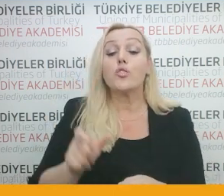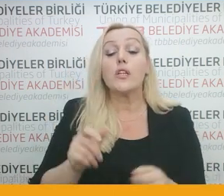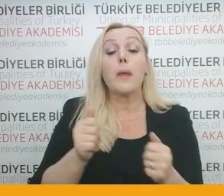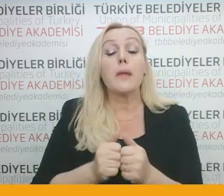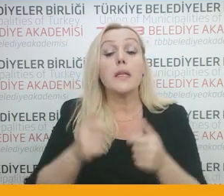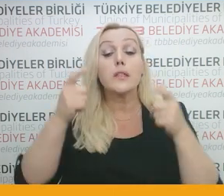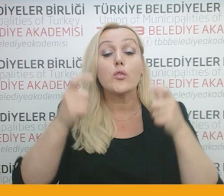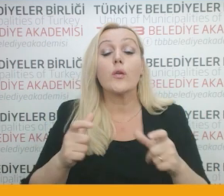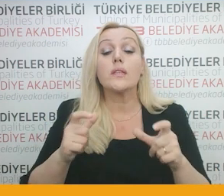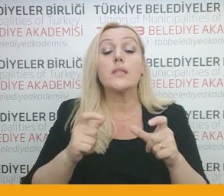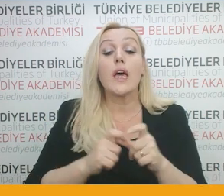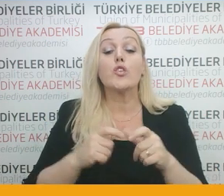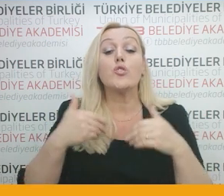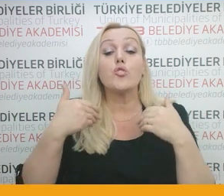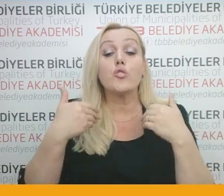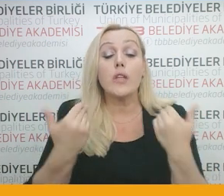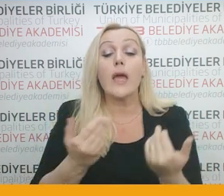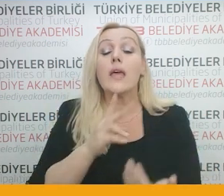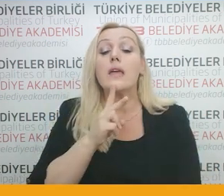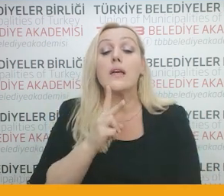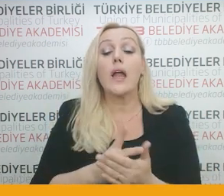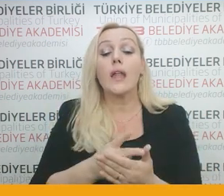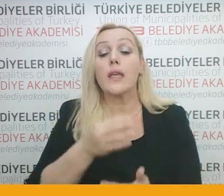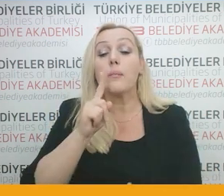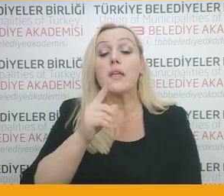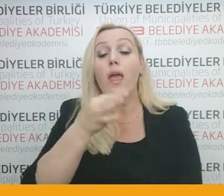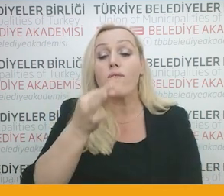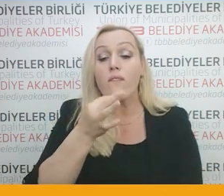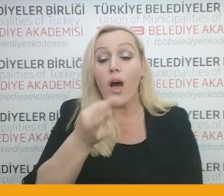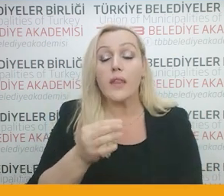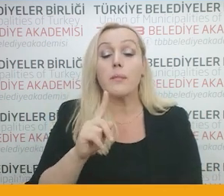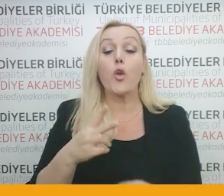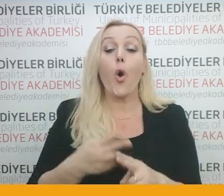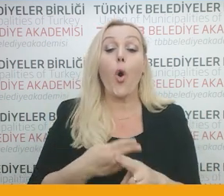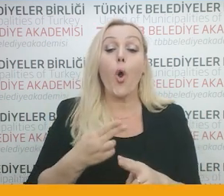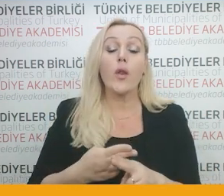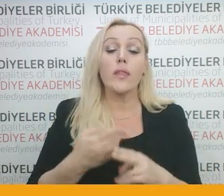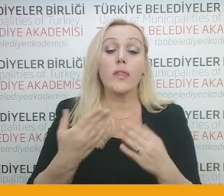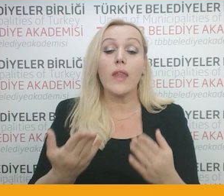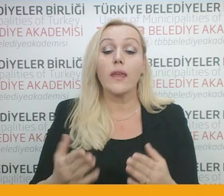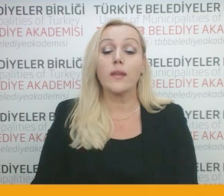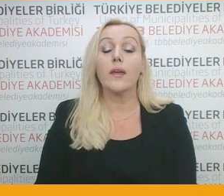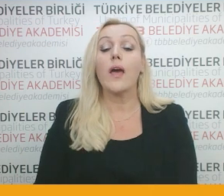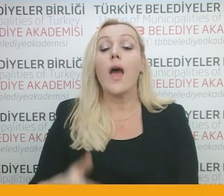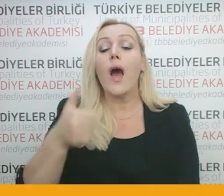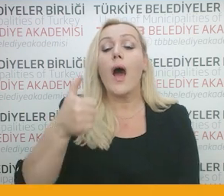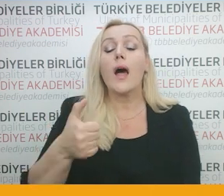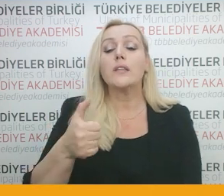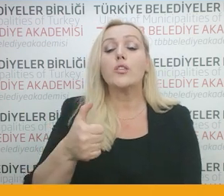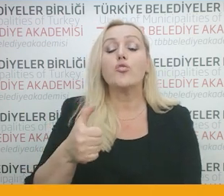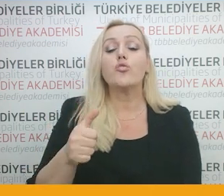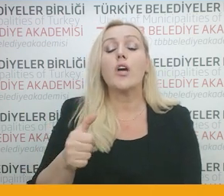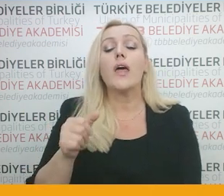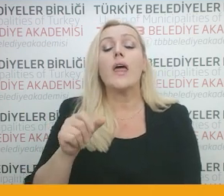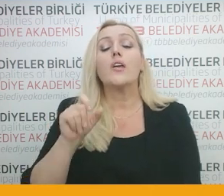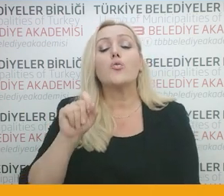yine Sayıştay Genel Kurul kararından bir ifade. Bir örnek 6. daire, Sayıştay 6.